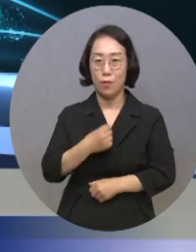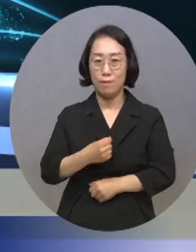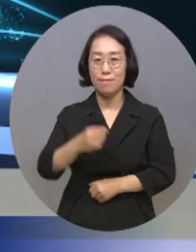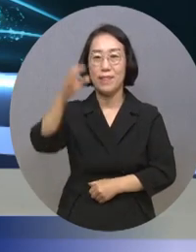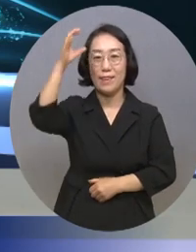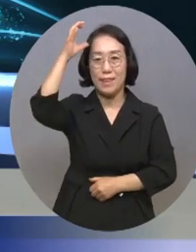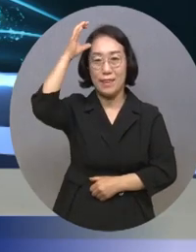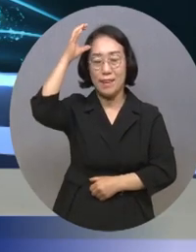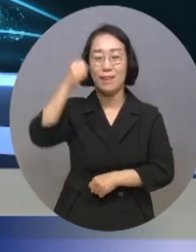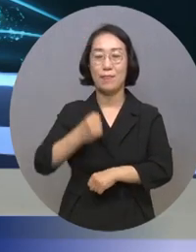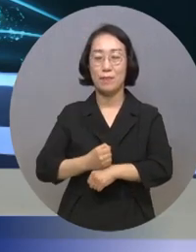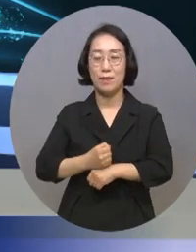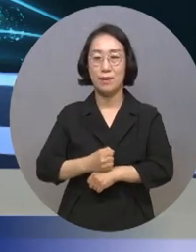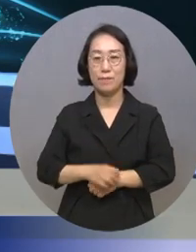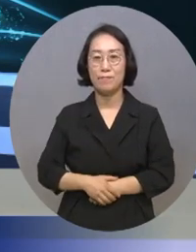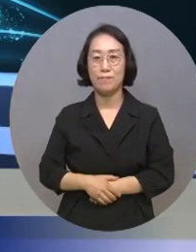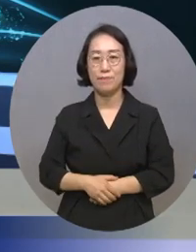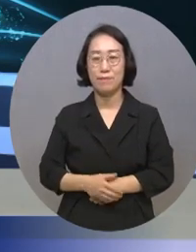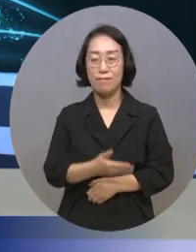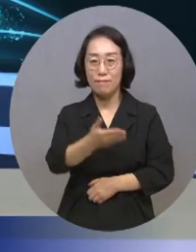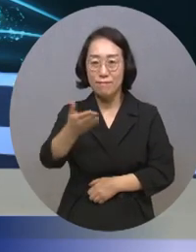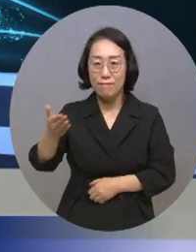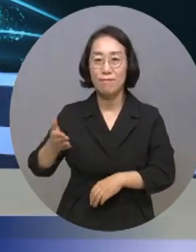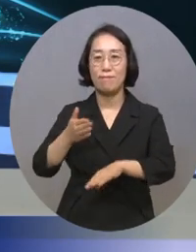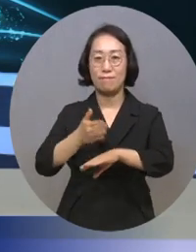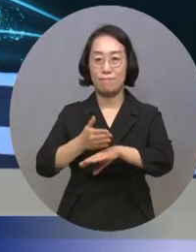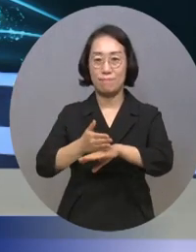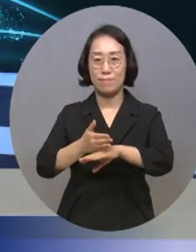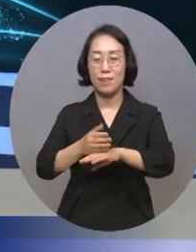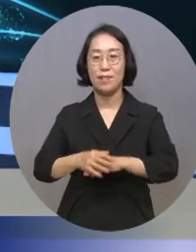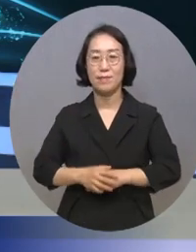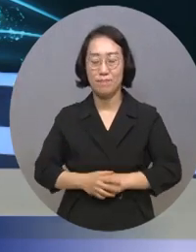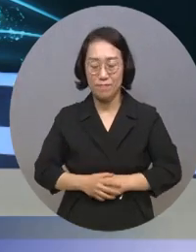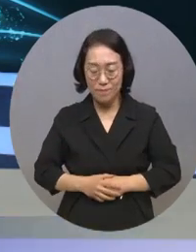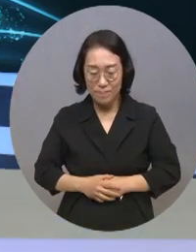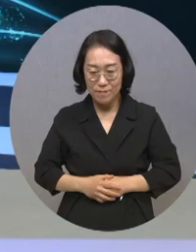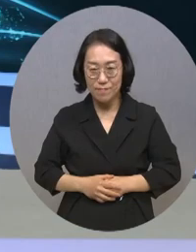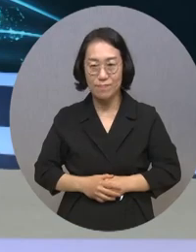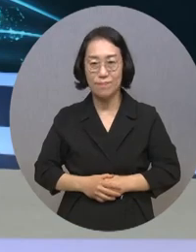이상복 tv 뉴스를 마칩니다 시청해주신 여러분 고맙습니다